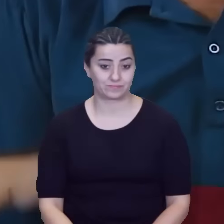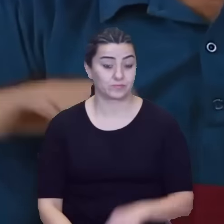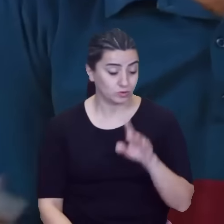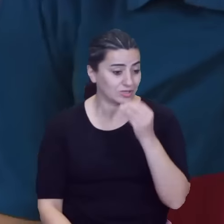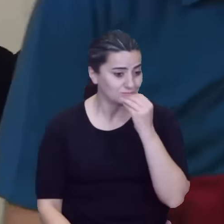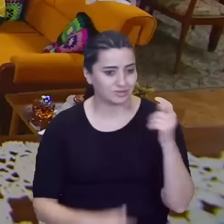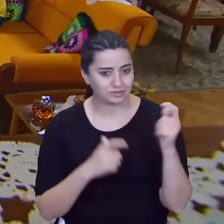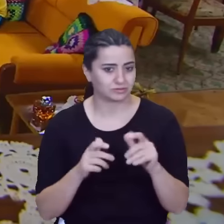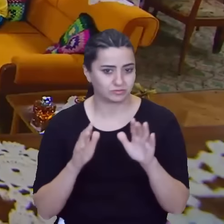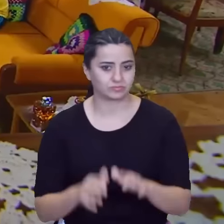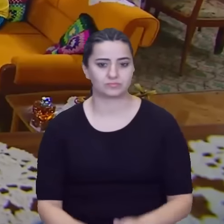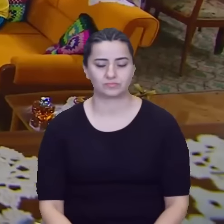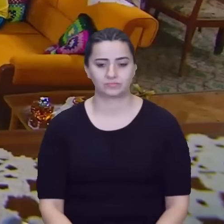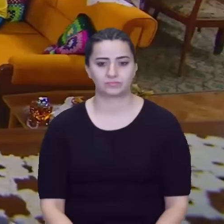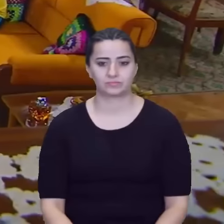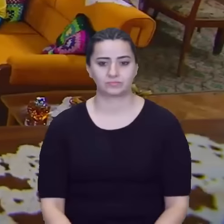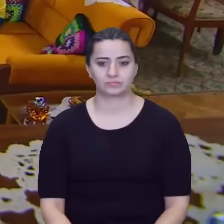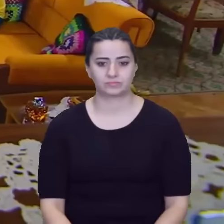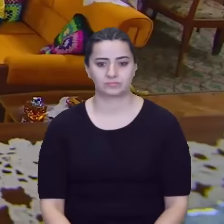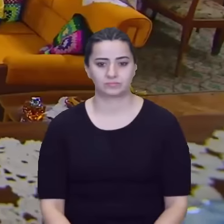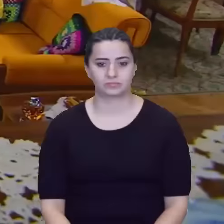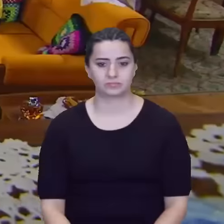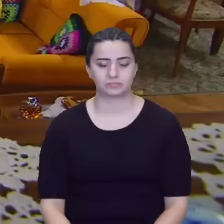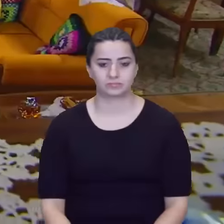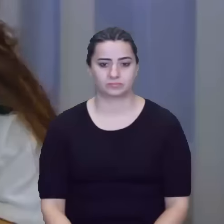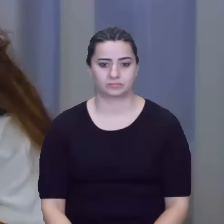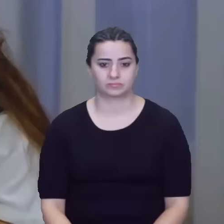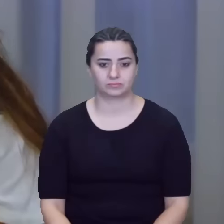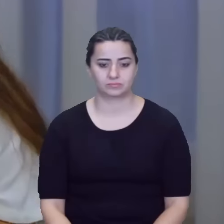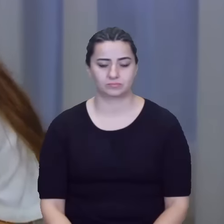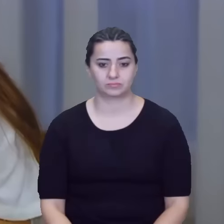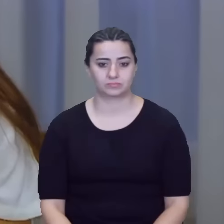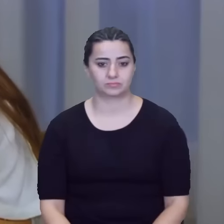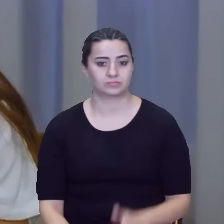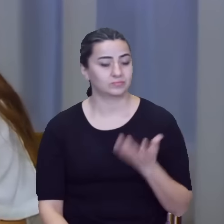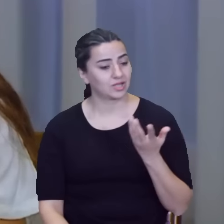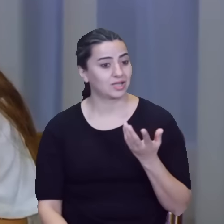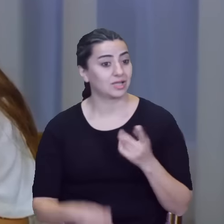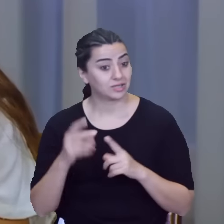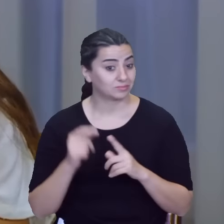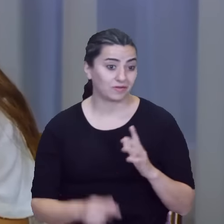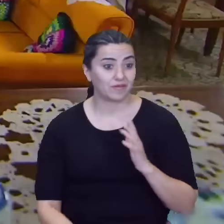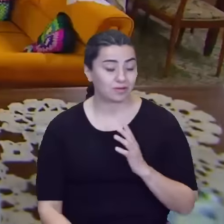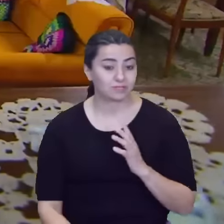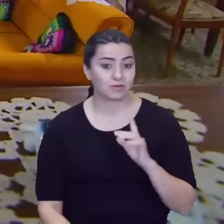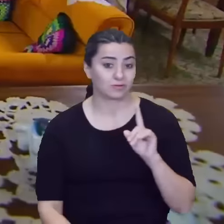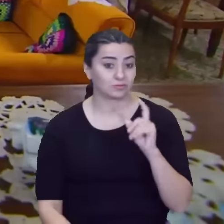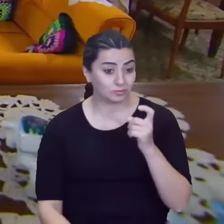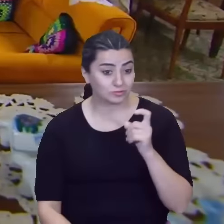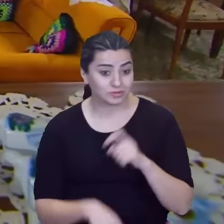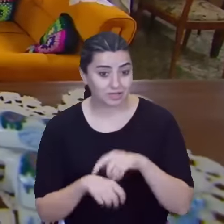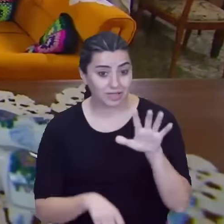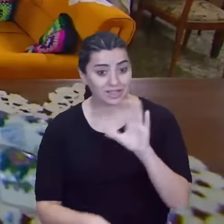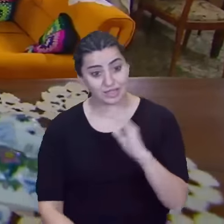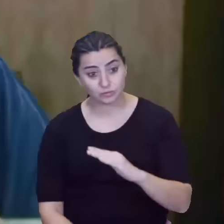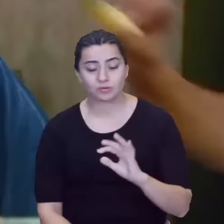Dur, yiyecek bir şeyler getireyim ben size, dur. Yavaş. Ahmet masaya oturdu. Varsayalım İsmail varmış ha. 1950'de mi